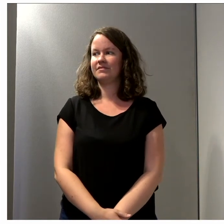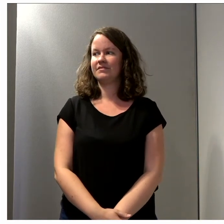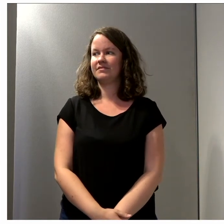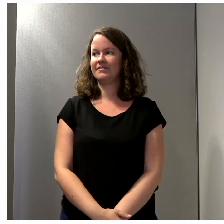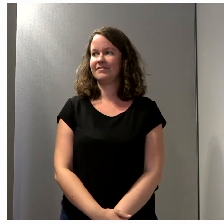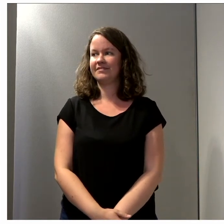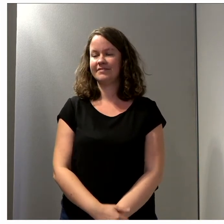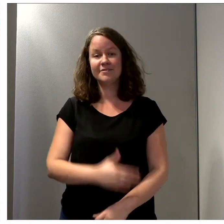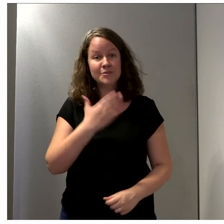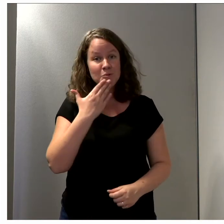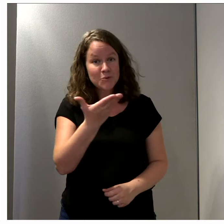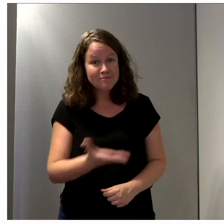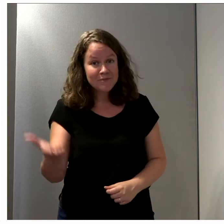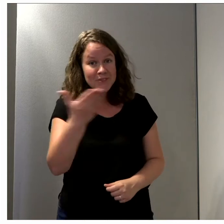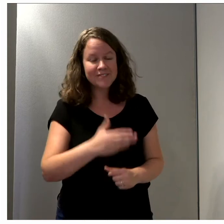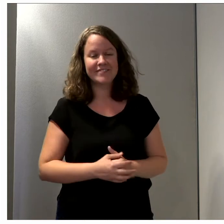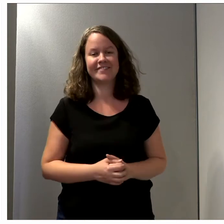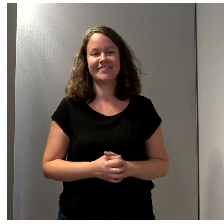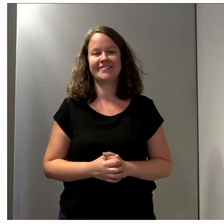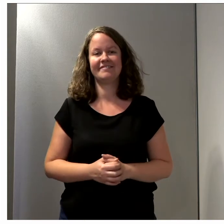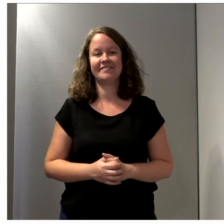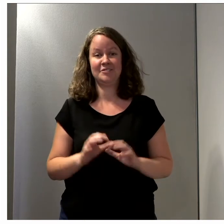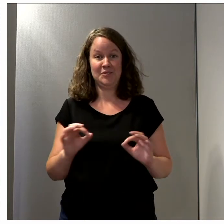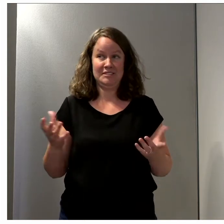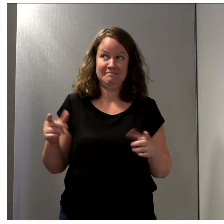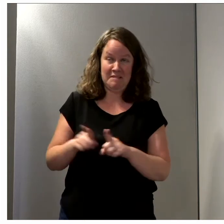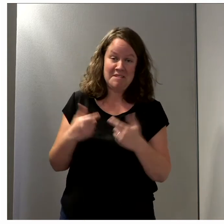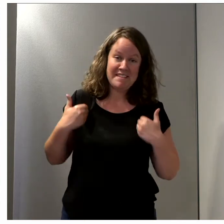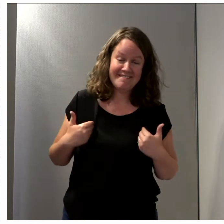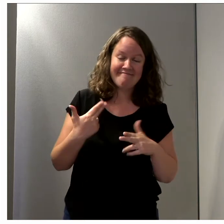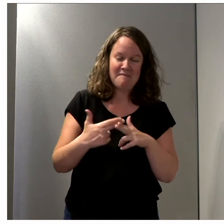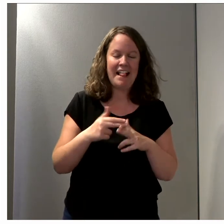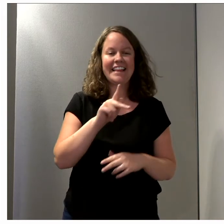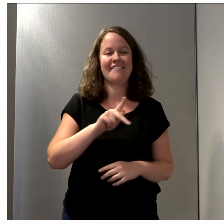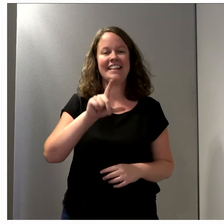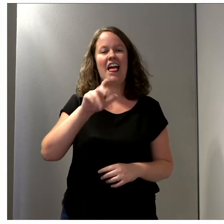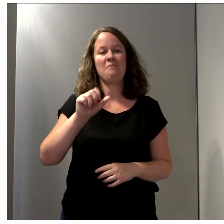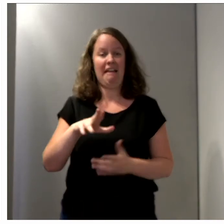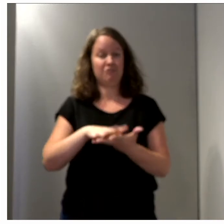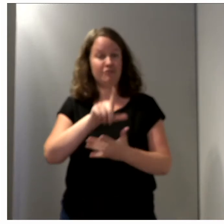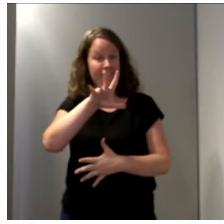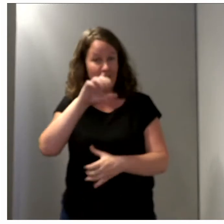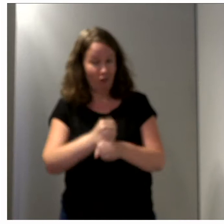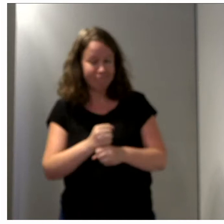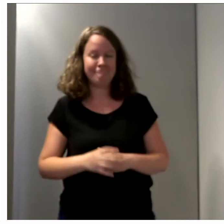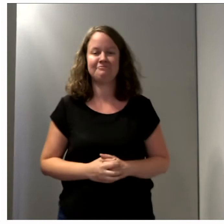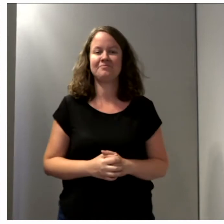Bon, bonjour à tous et à tous. Moi, donc, comme il a dit, Kevin Lapeyre, qui est 25 ans, qui était